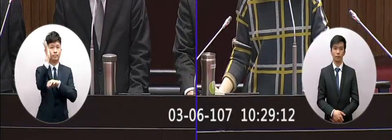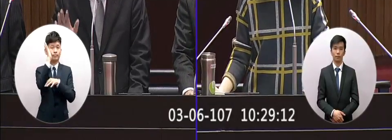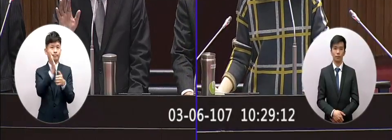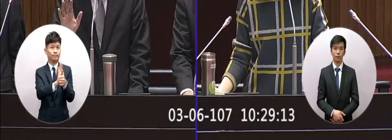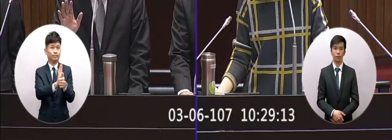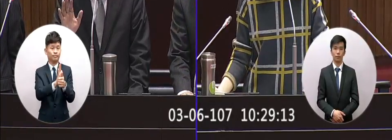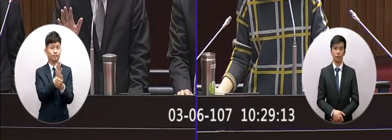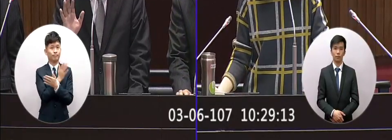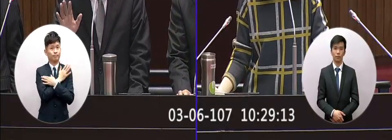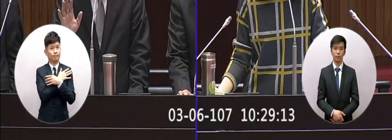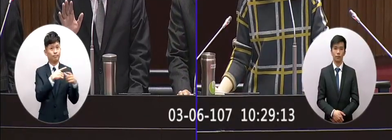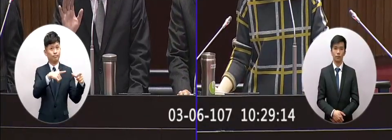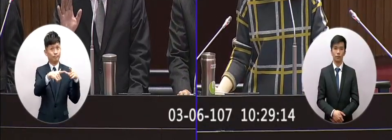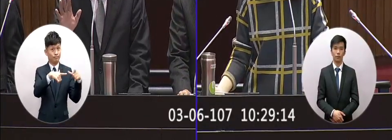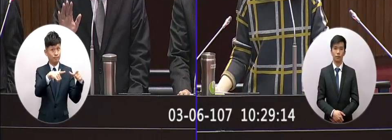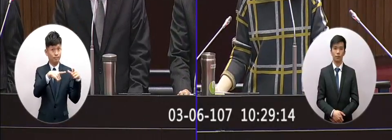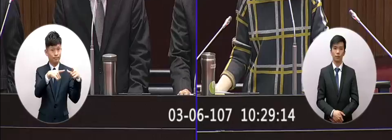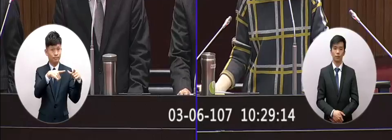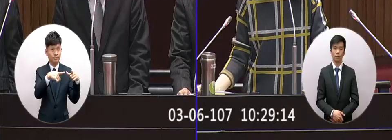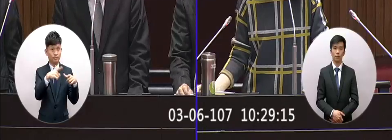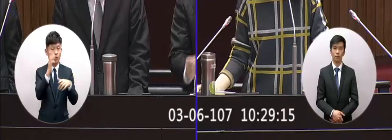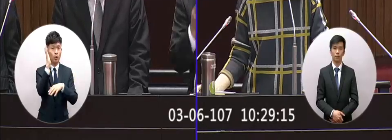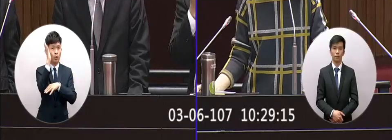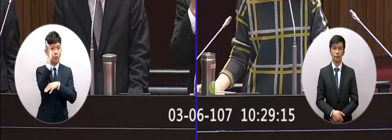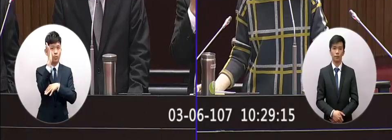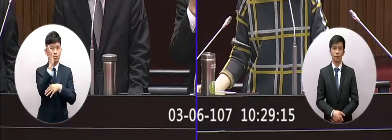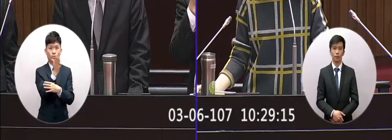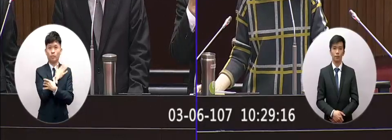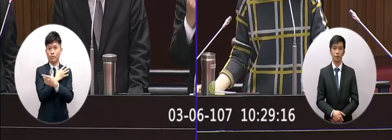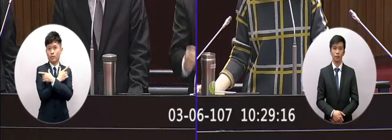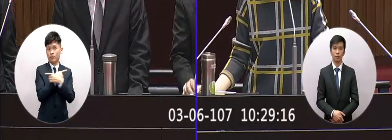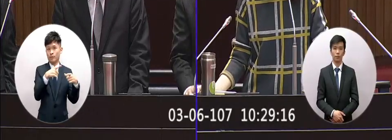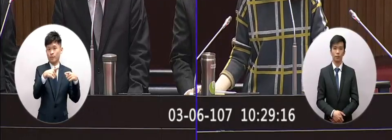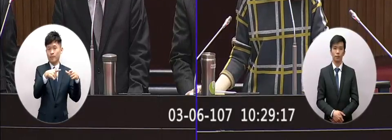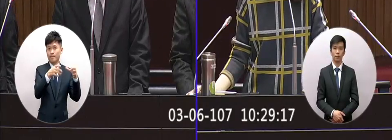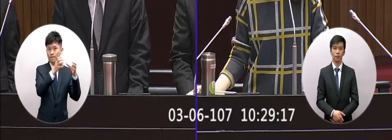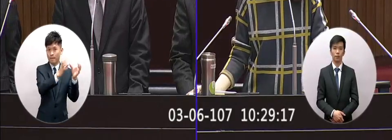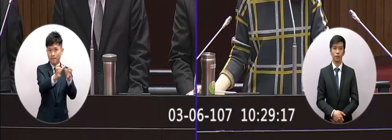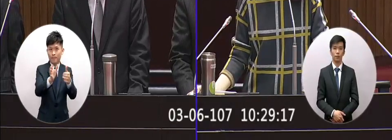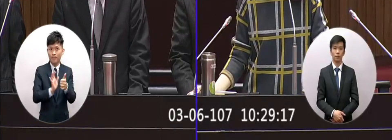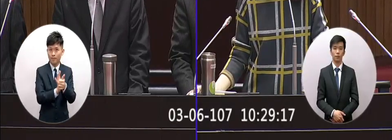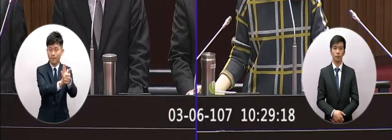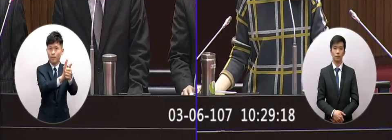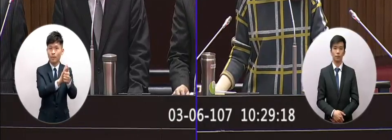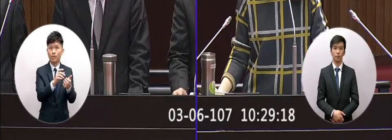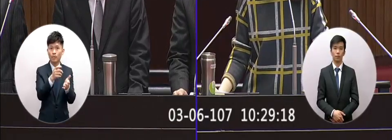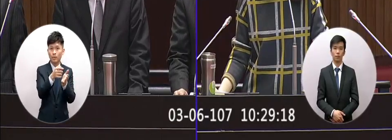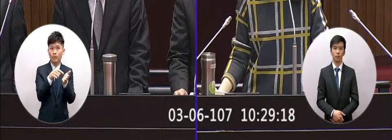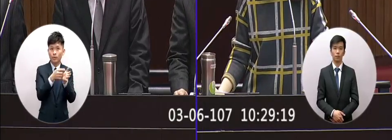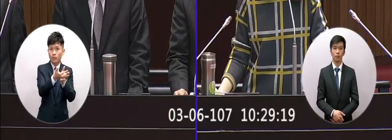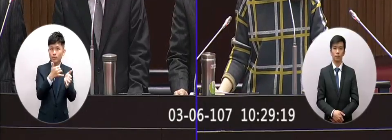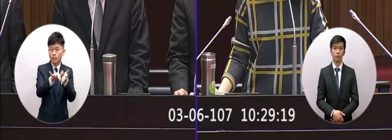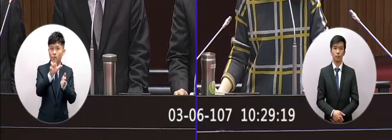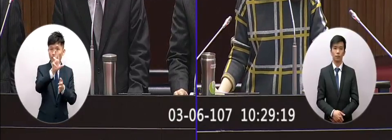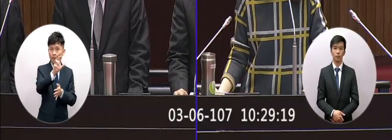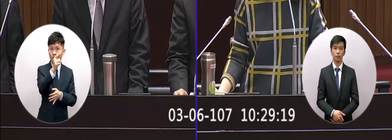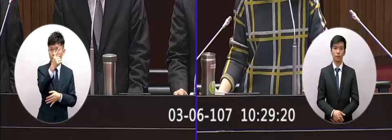幼儿园的公共幼儿园的推动，我们有编了81亿，大概